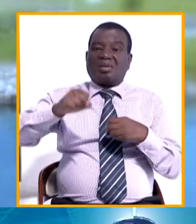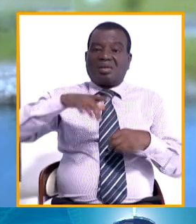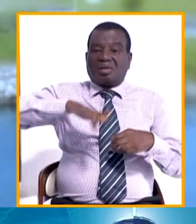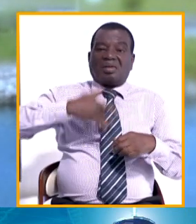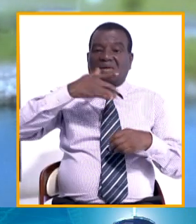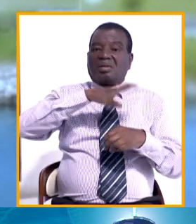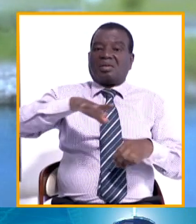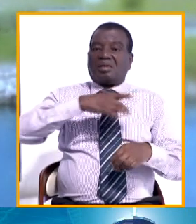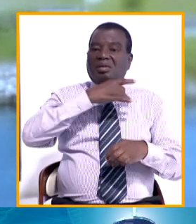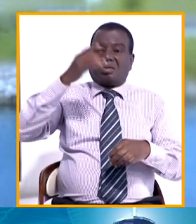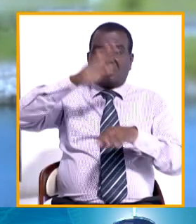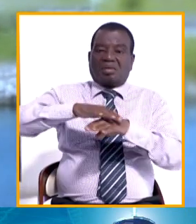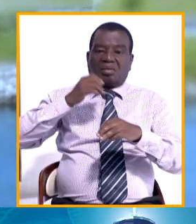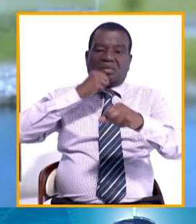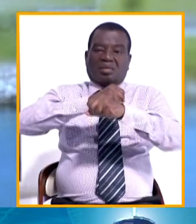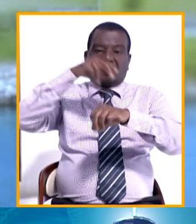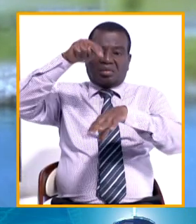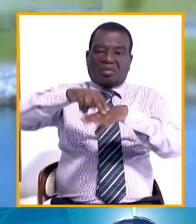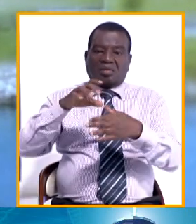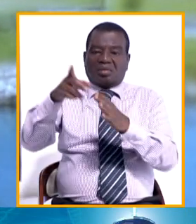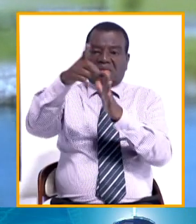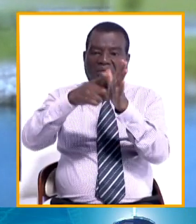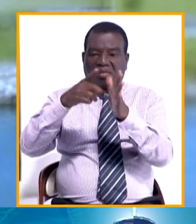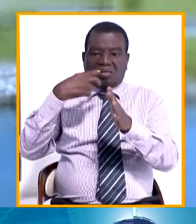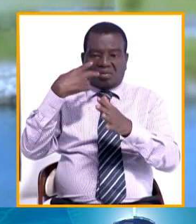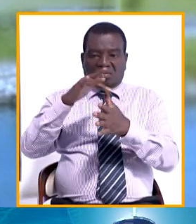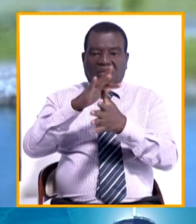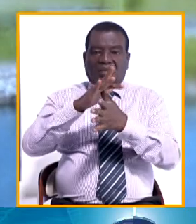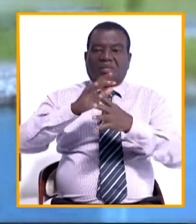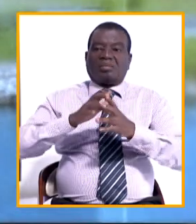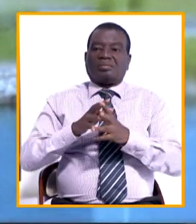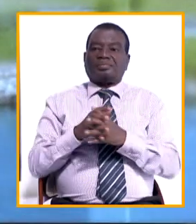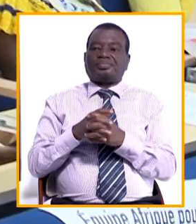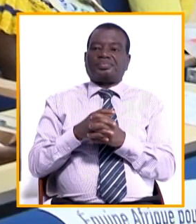et de sensibilisation sur la protection de ses droits. Les précisions de Jean-Marc Djadji.